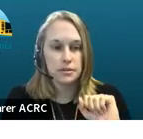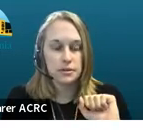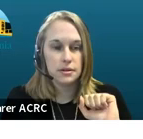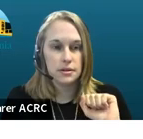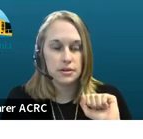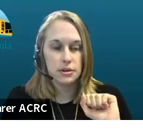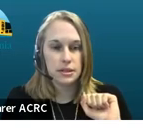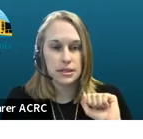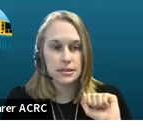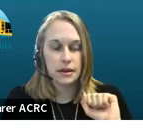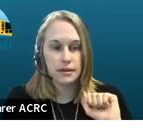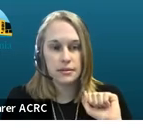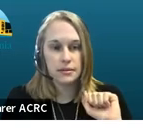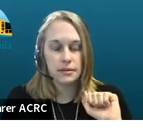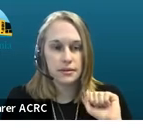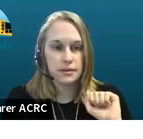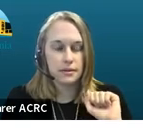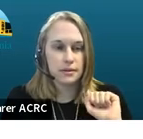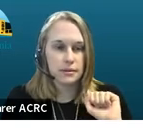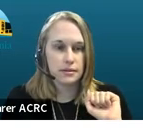go to the next slide.